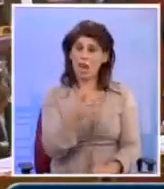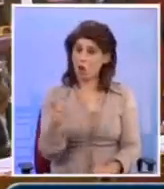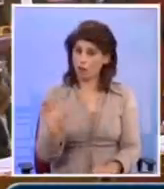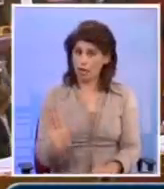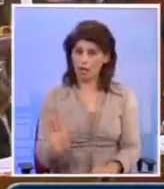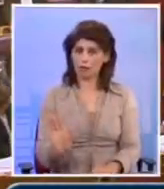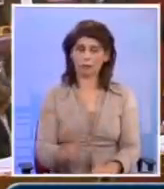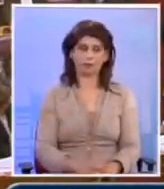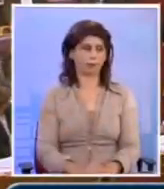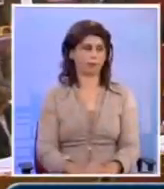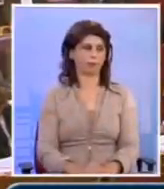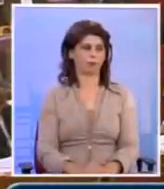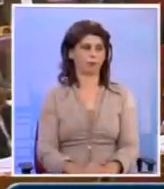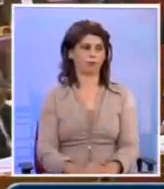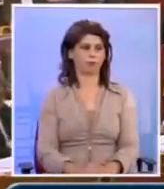Τα λέω αυτά.